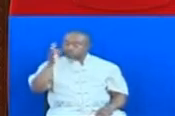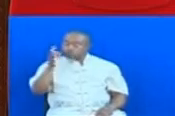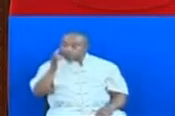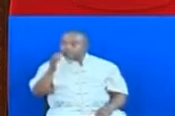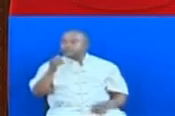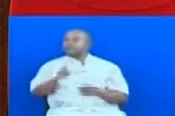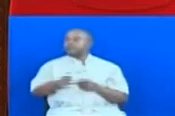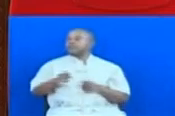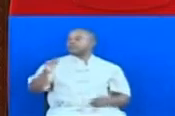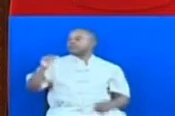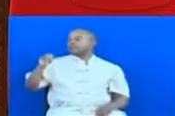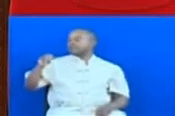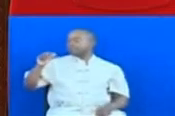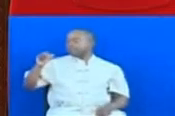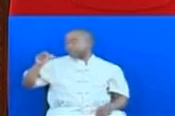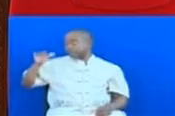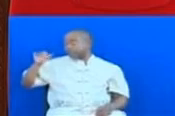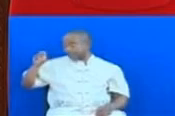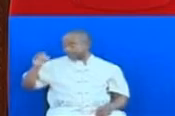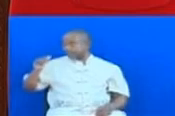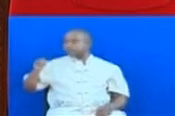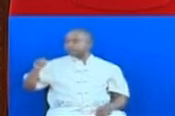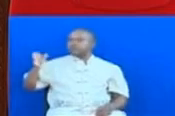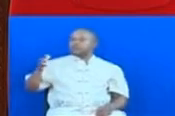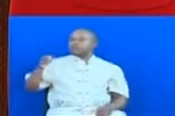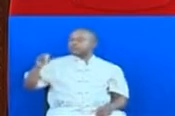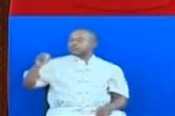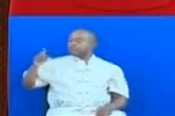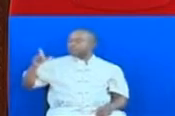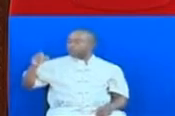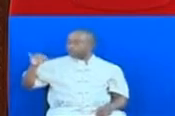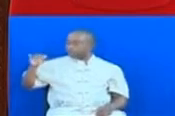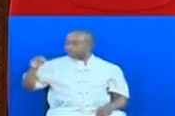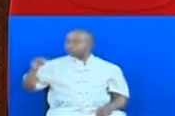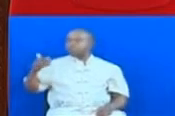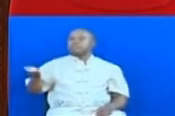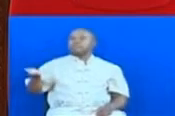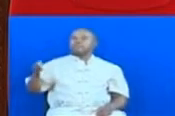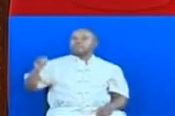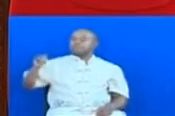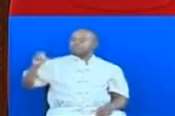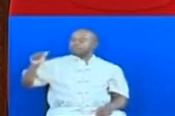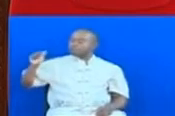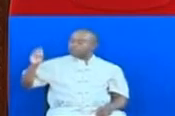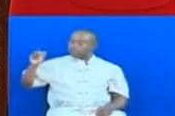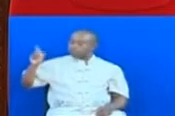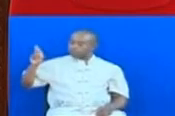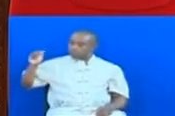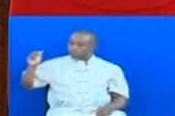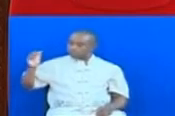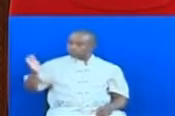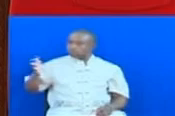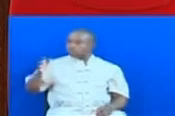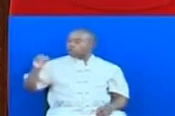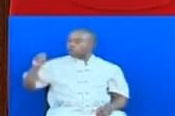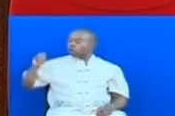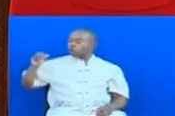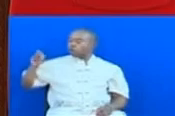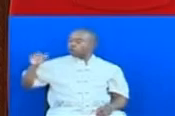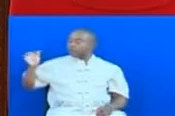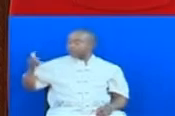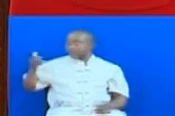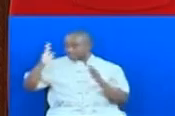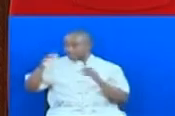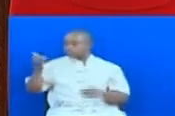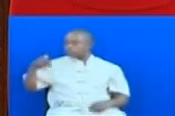Mary Mwanjelwa; Mheshimiwa Dr. Morel; Mheshimiwa Dr. Angelina Mabula; Mheshimiwa Elias Kuandikwa; Mheshimiwa Omari Mgumba na Mheshimiwa